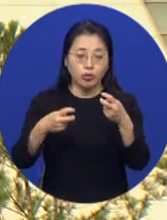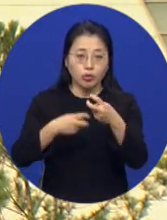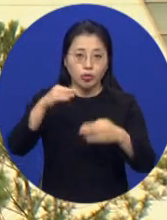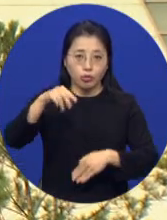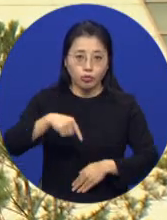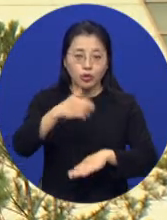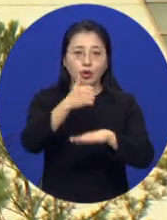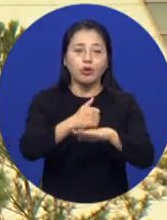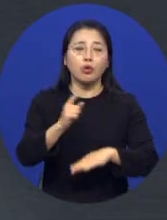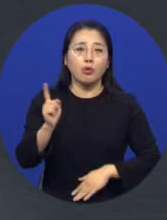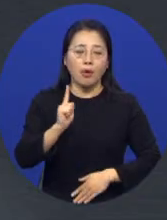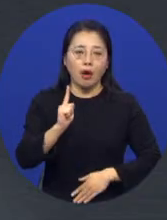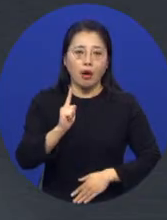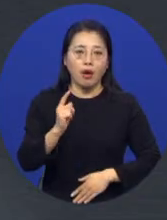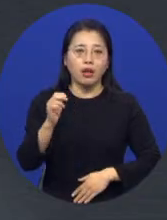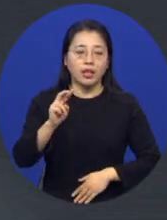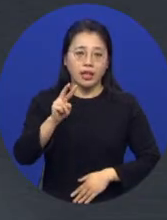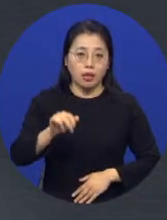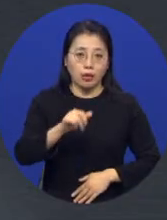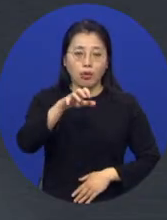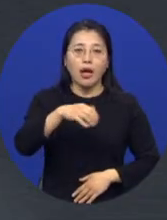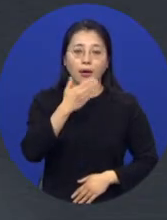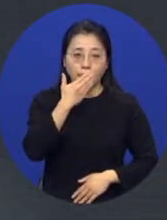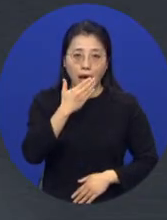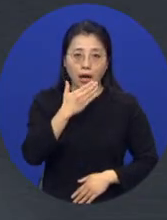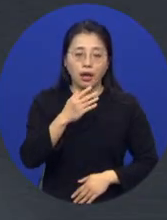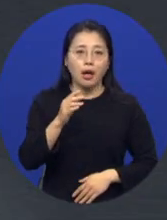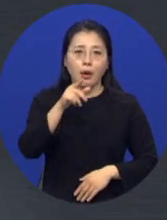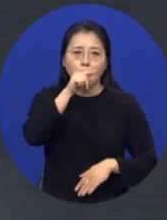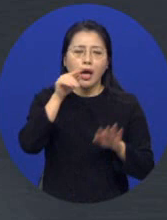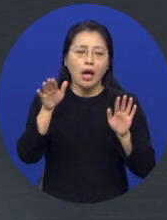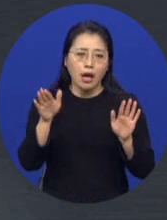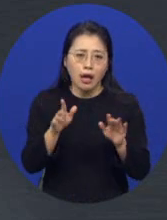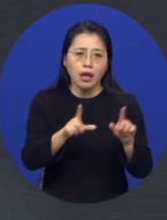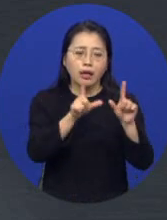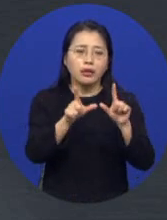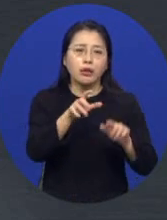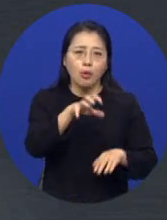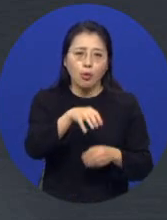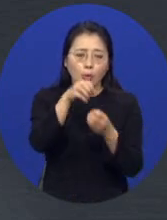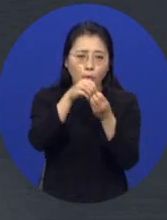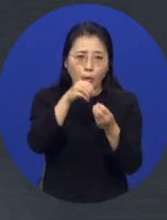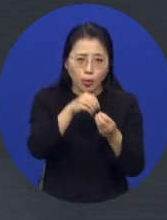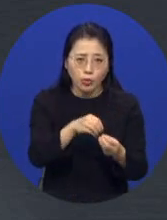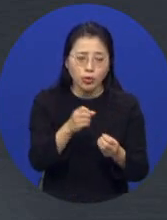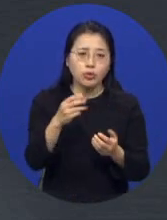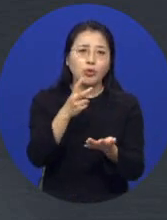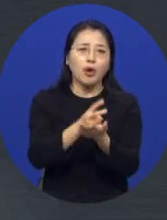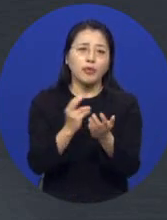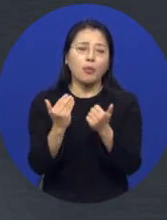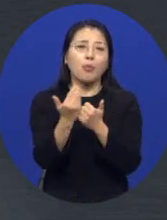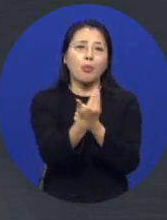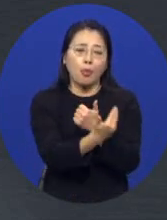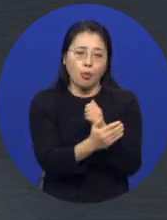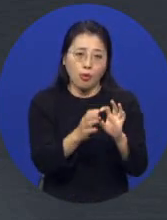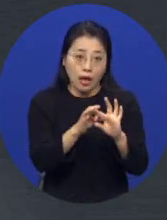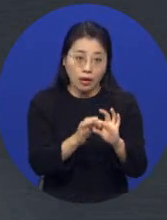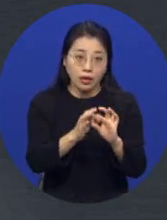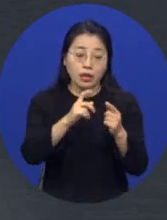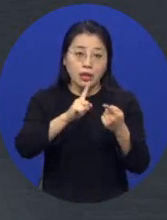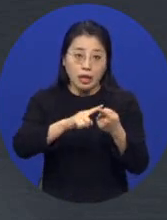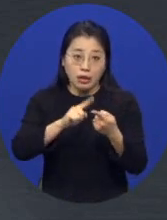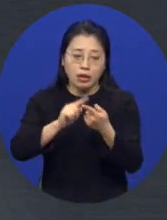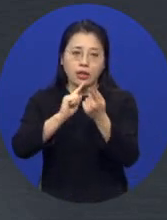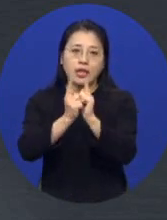내렸습니다 조류 충돌과 서식지 보존 문제와 법정보적 문제는 대체 서식지를